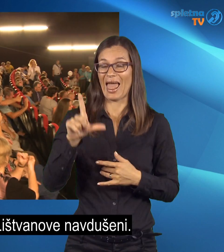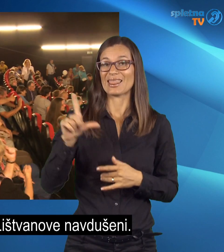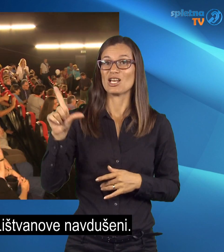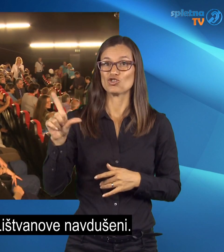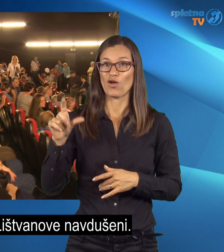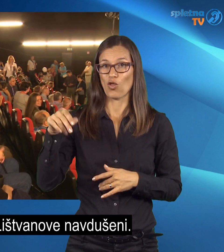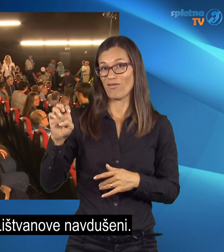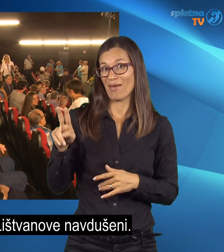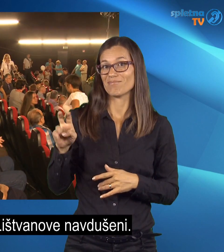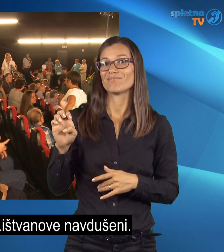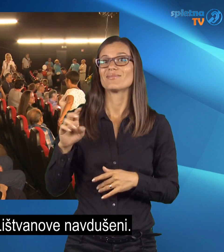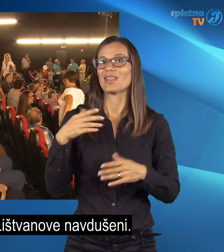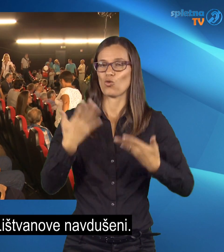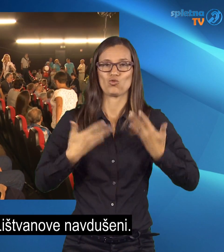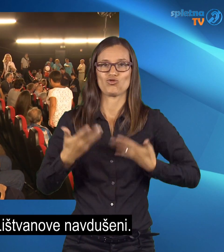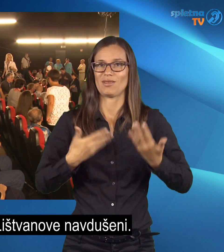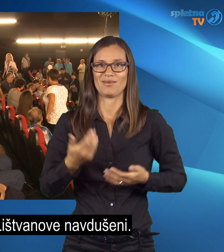navdušeni.